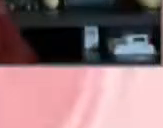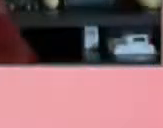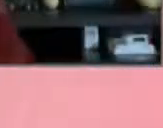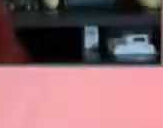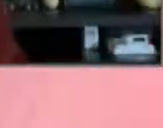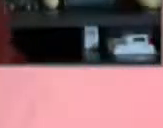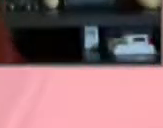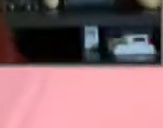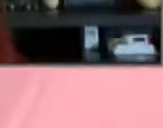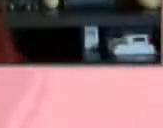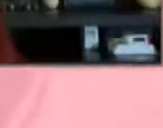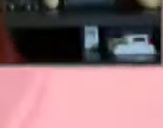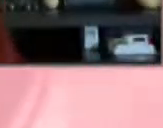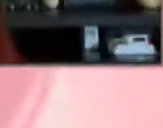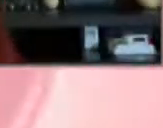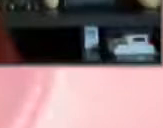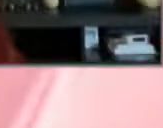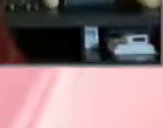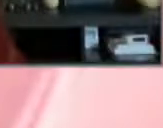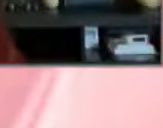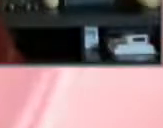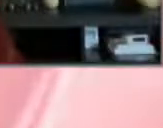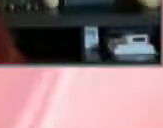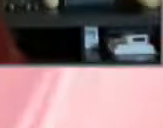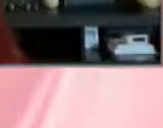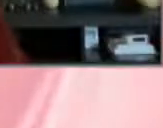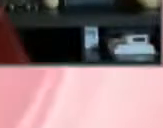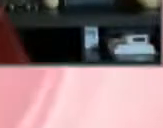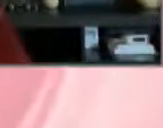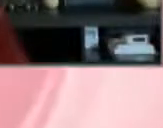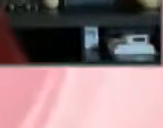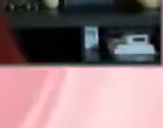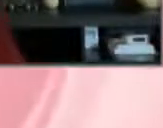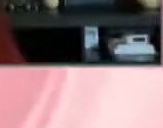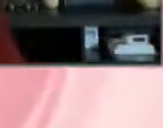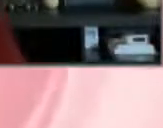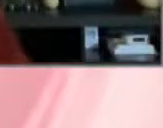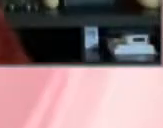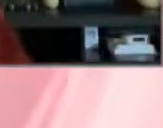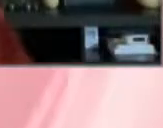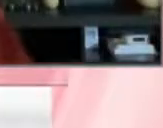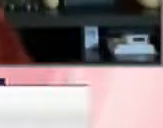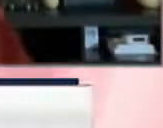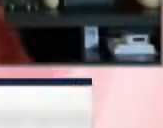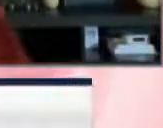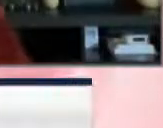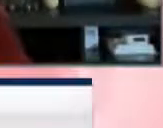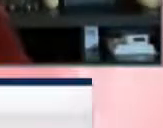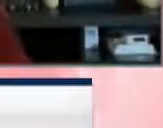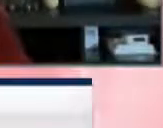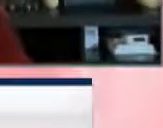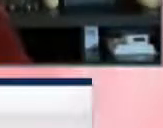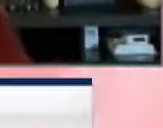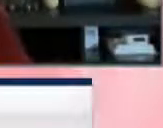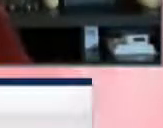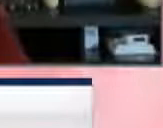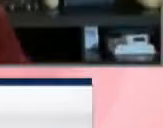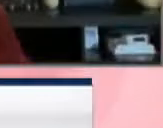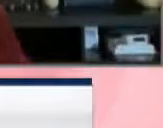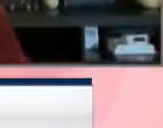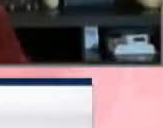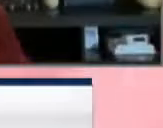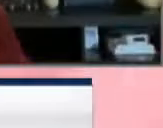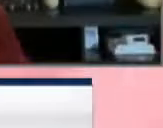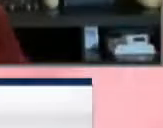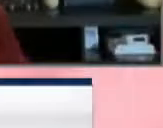your career for that person? Sabang love life, hindi ha? Hindi pwede cancel, di ba? kung darating yung time